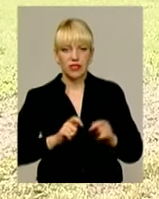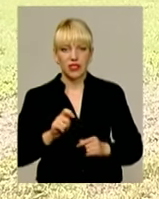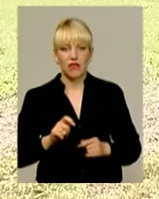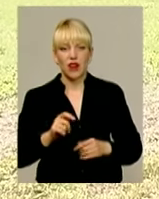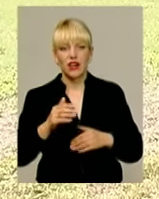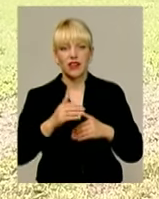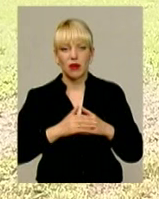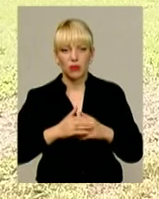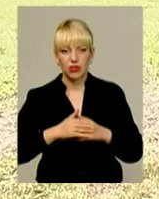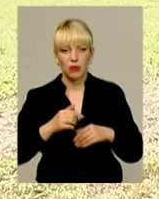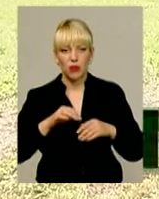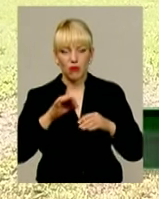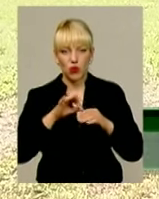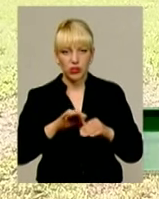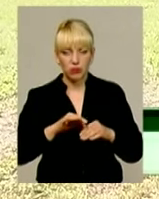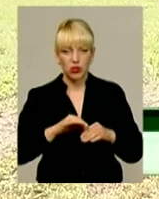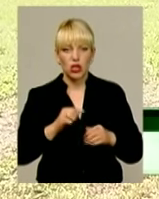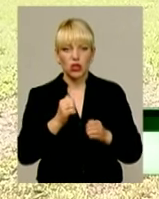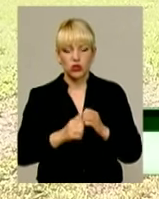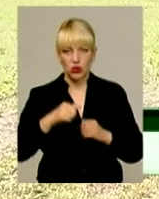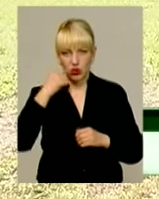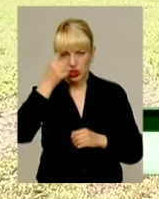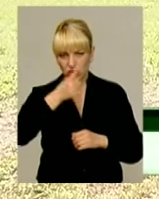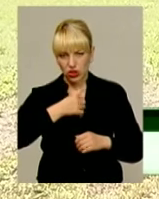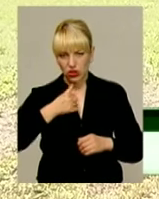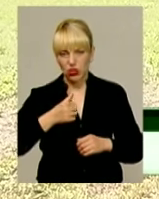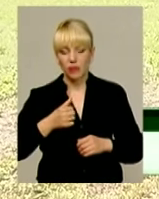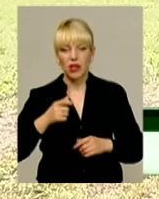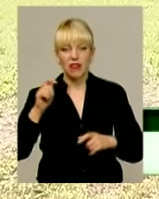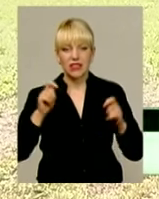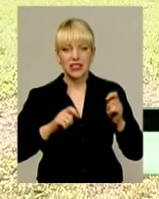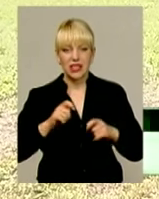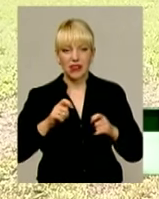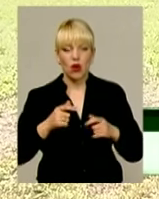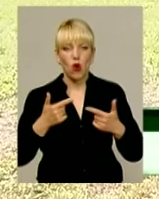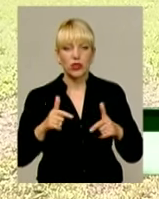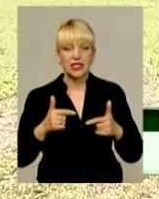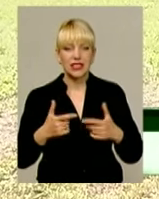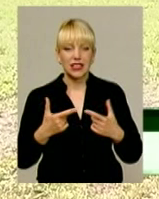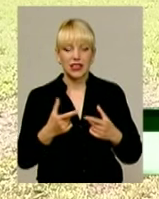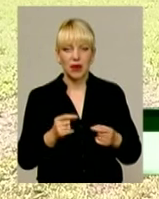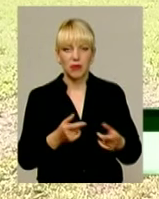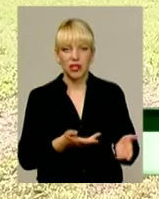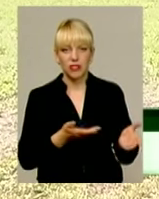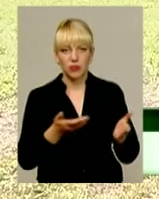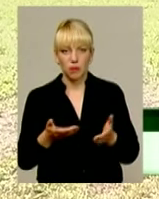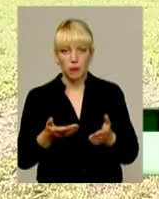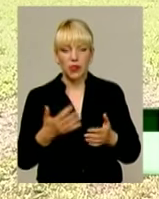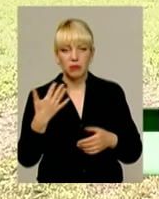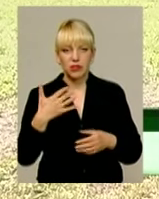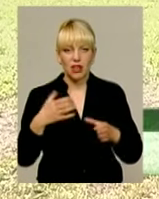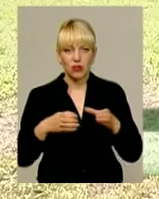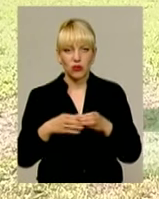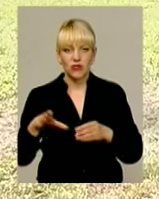проводимо щорічно всеукраїнський етнофестиваль «Болухівські гостини», куди приїжджає більше 50 колективів з усіх